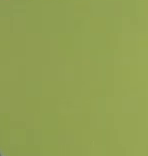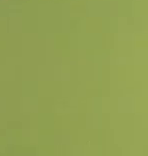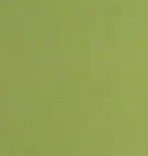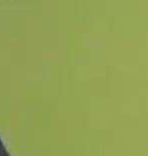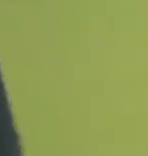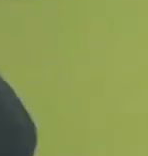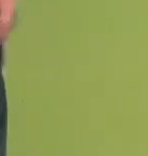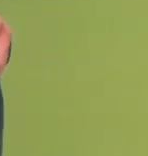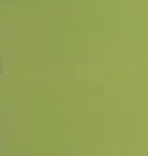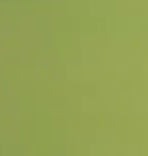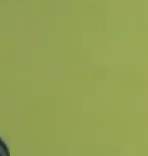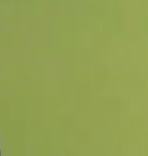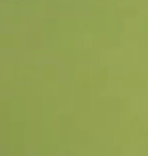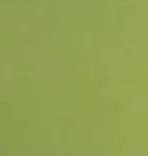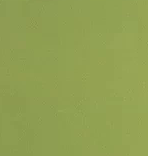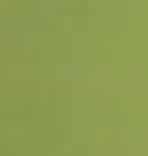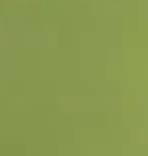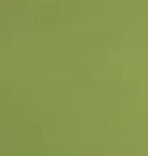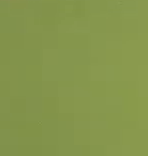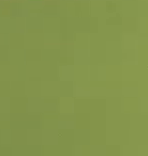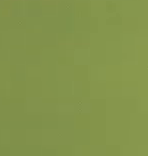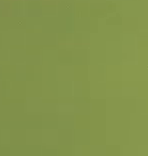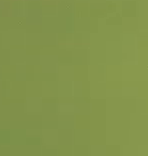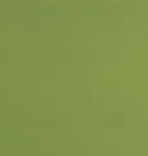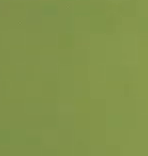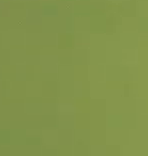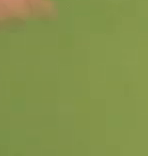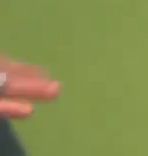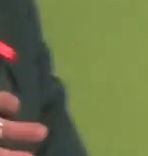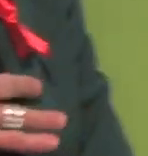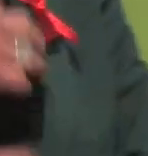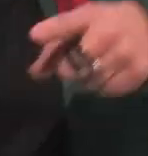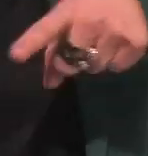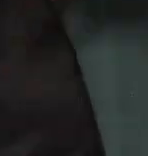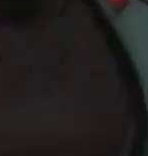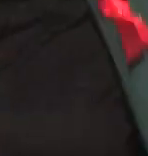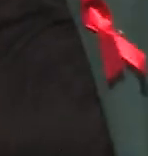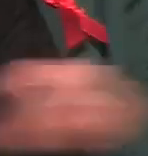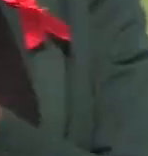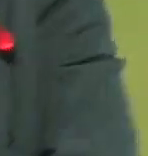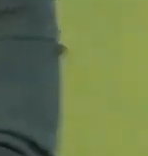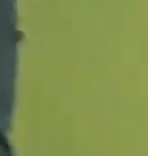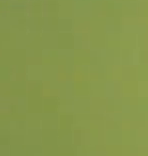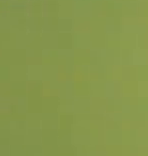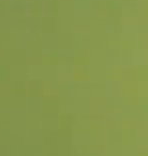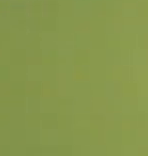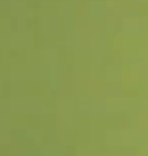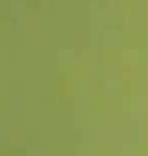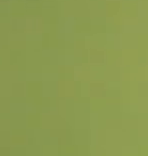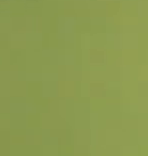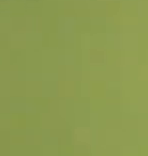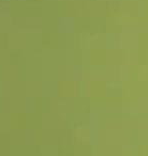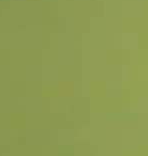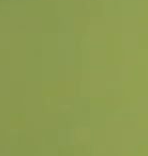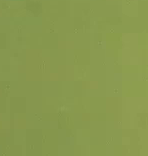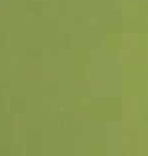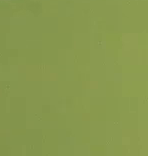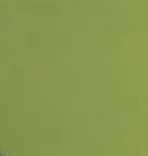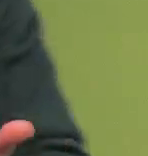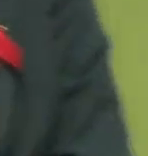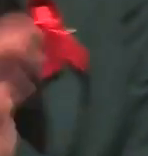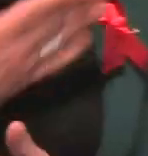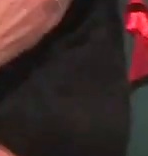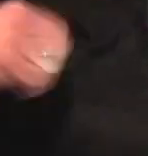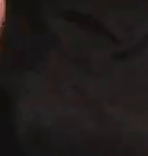können als Grünen. Und nicht nur Diversity sind, sondern das heißt nicht Inklusion, sondern umgekehrt, Diversity macht